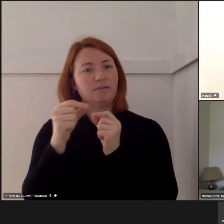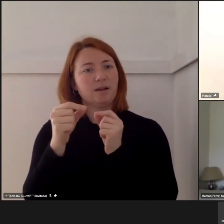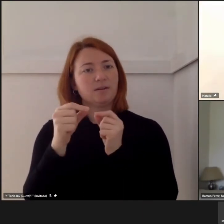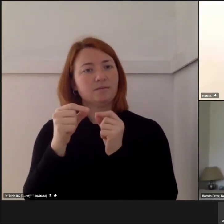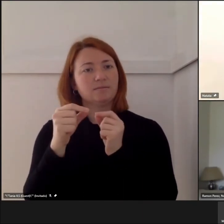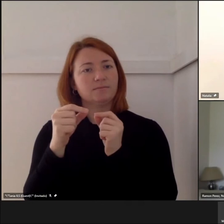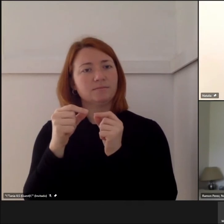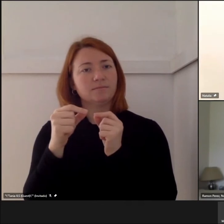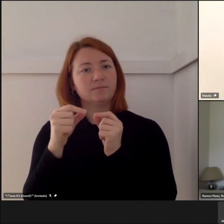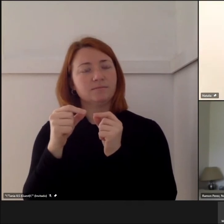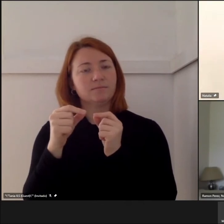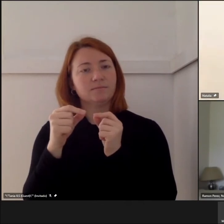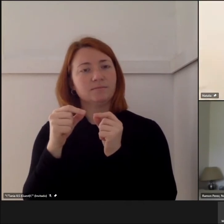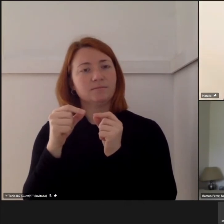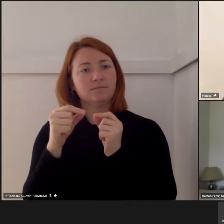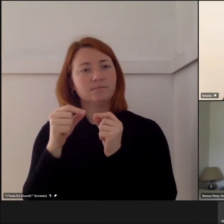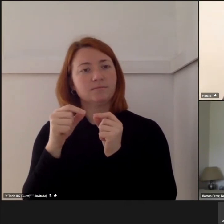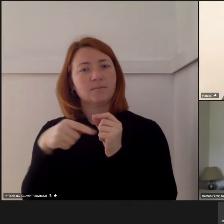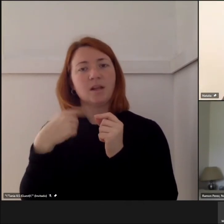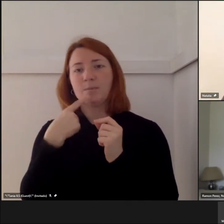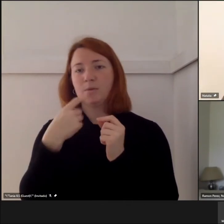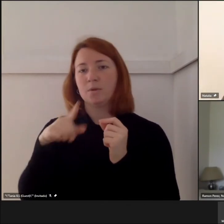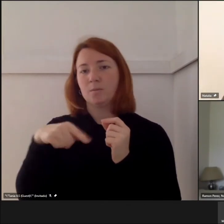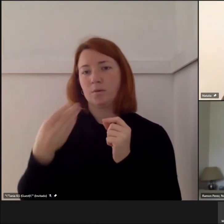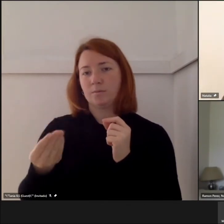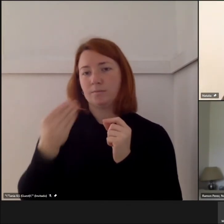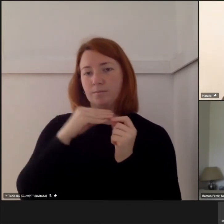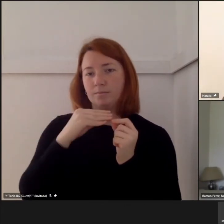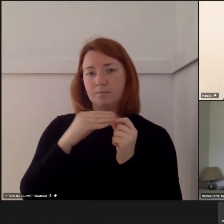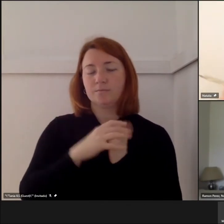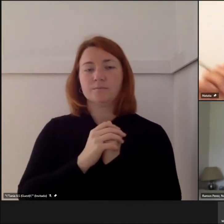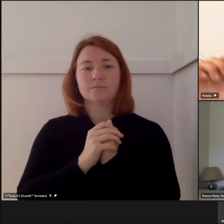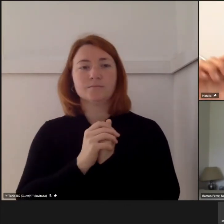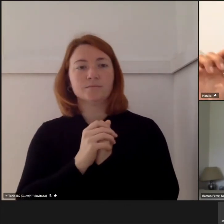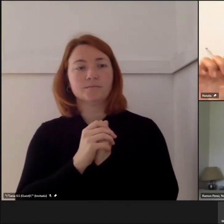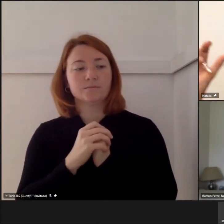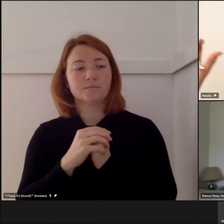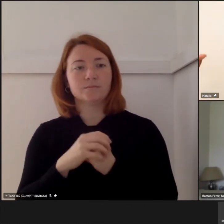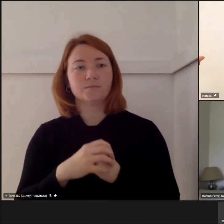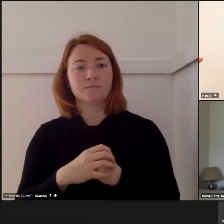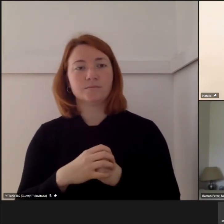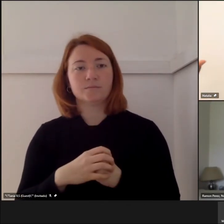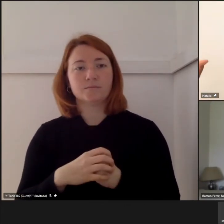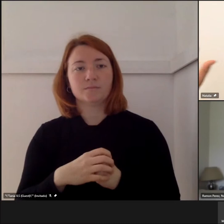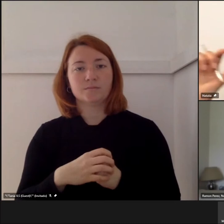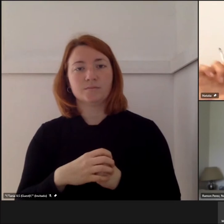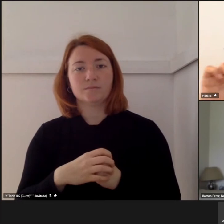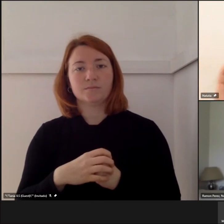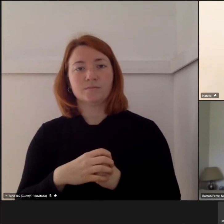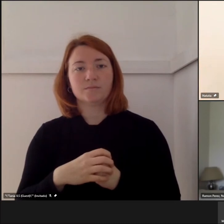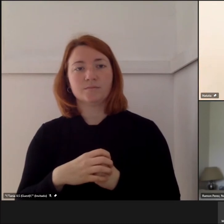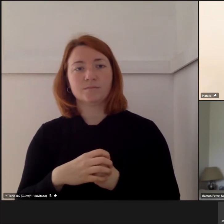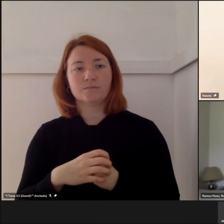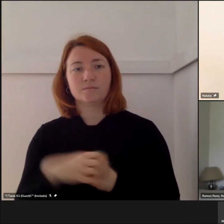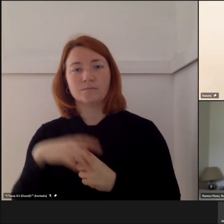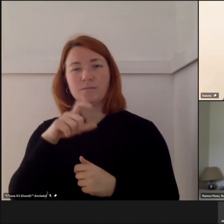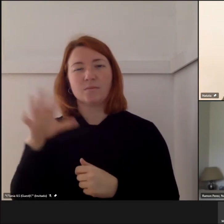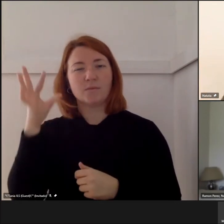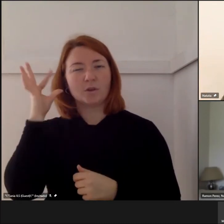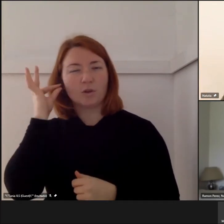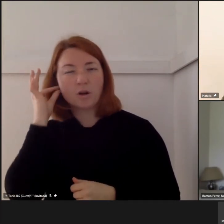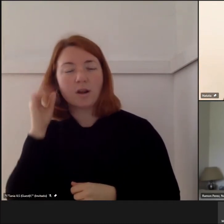Bueno, ara faig jo la pregunta i ara veig que entra més preguntes. El teletreball, no?, que deies que l'increment del teletreball en dones ha sigut molt superior al dels homes,